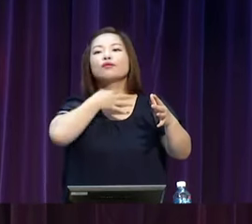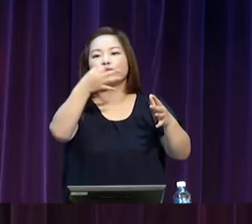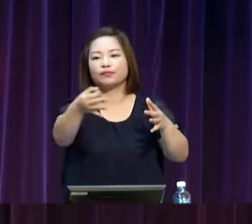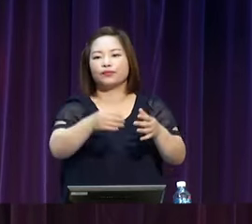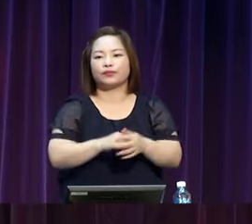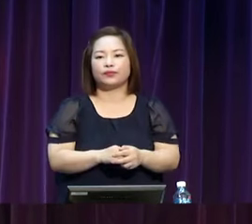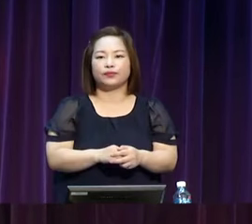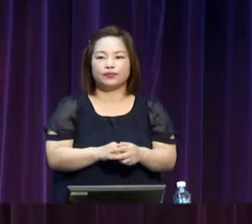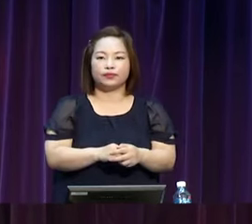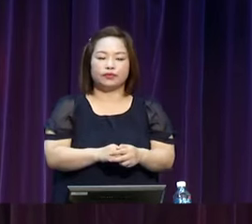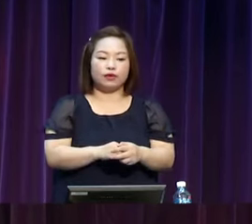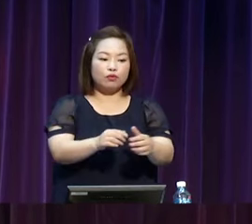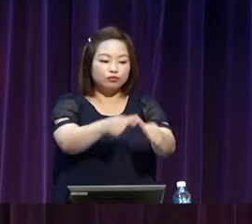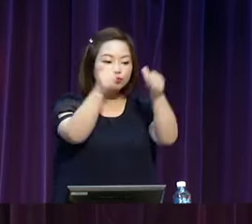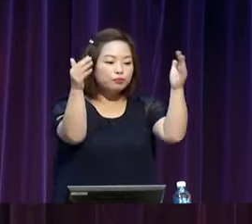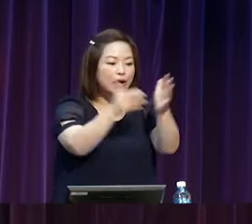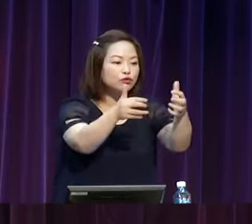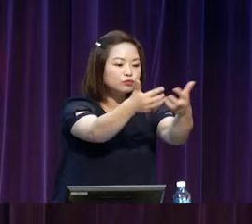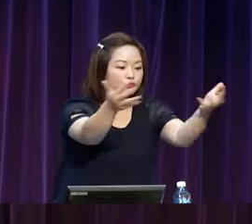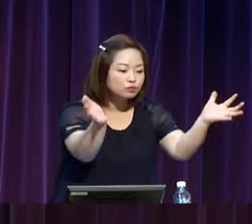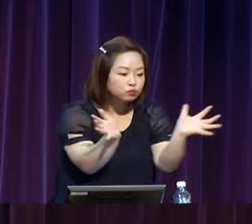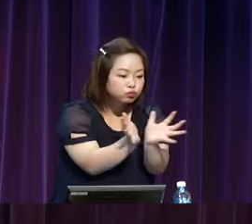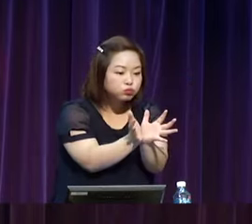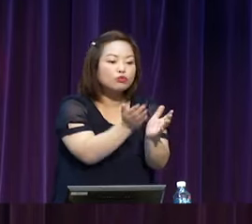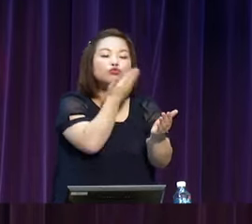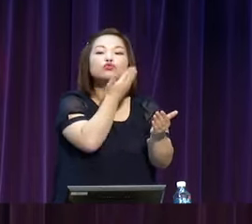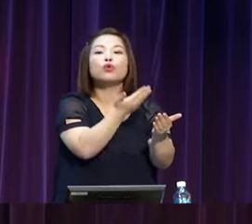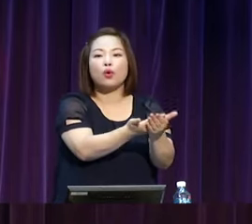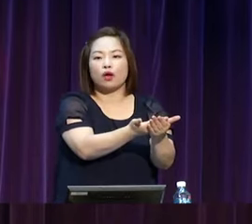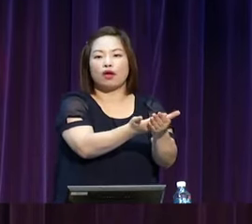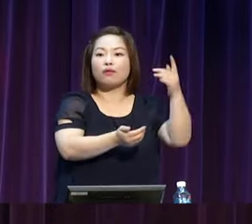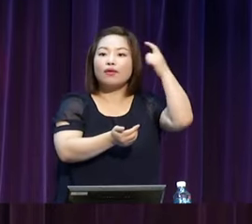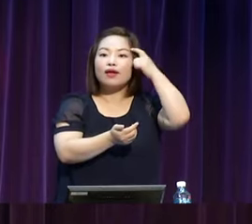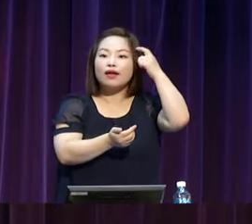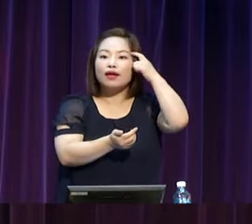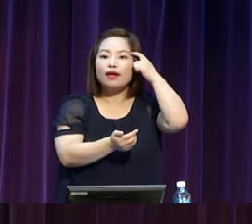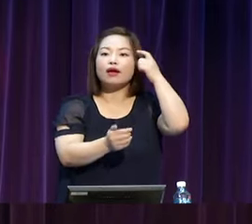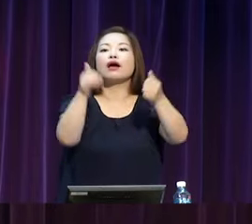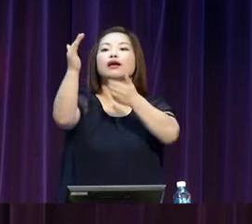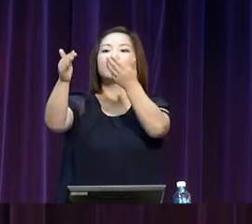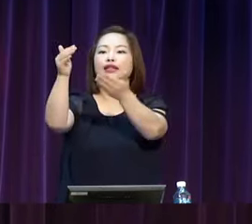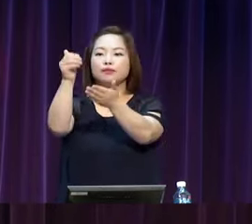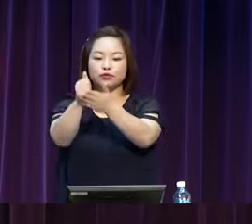교회가 중요하냐면 하나님은 교회를 통해서 일을 하셔요.